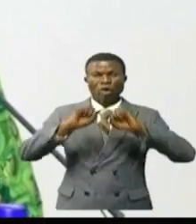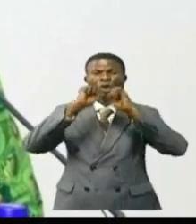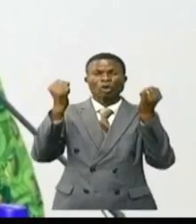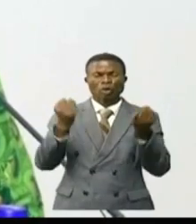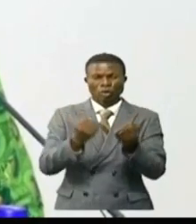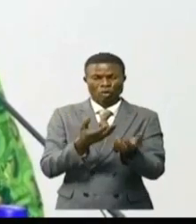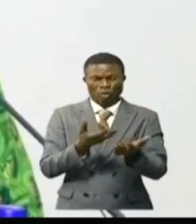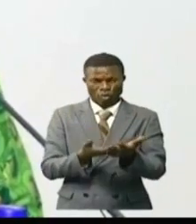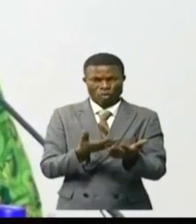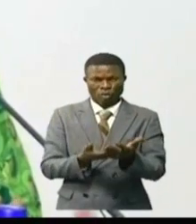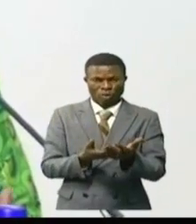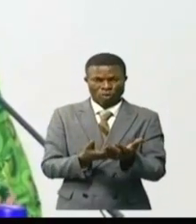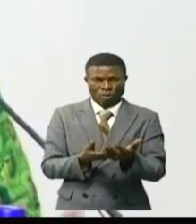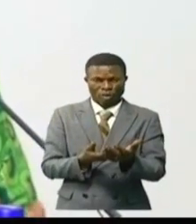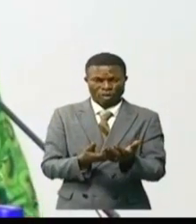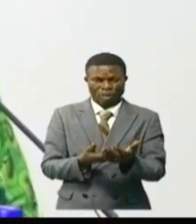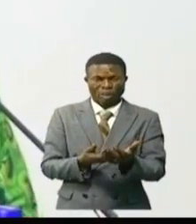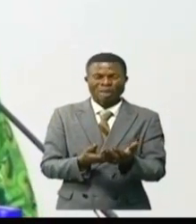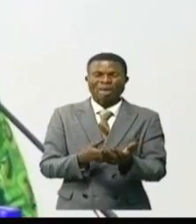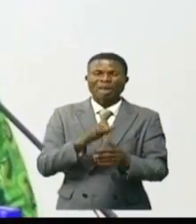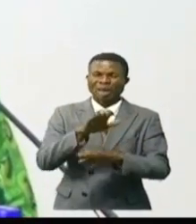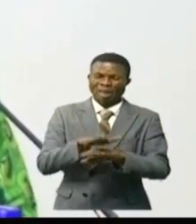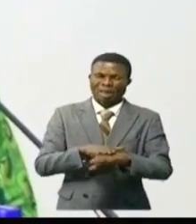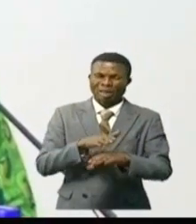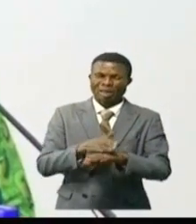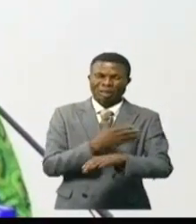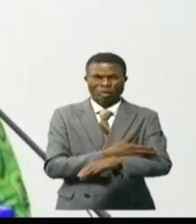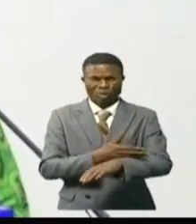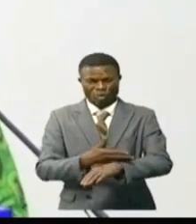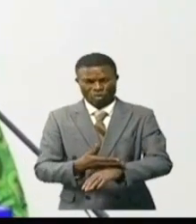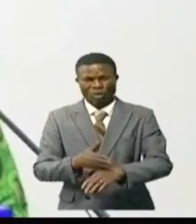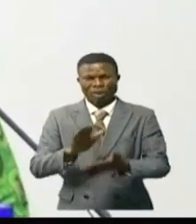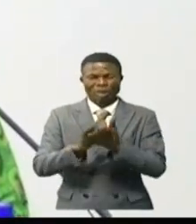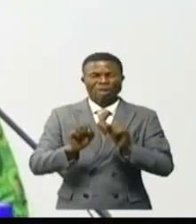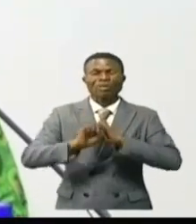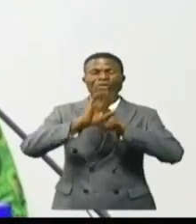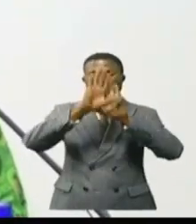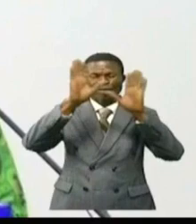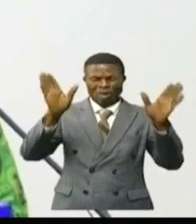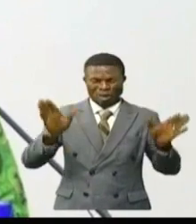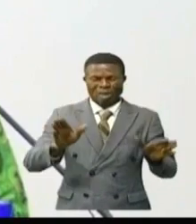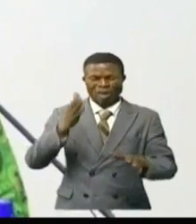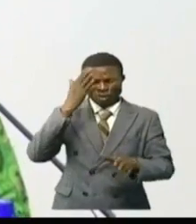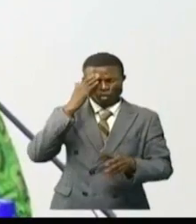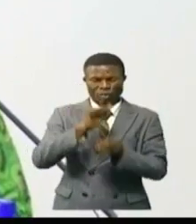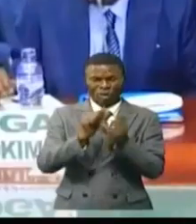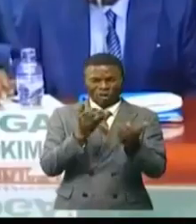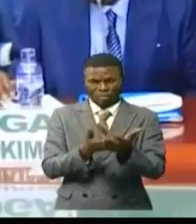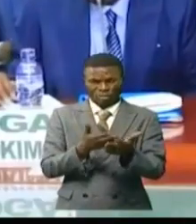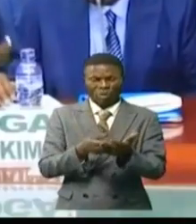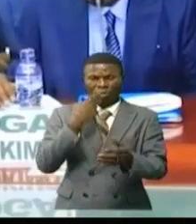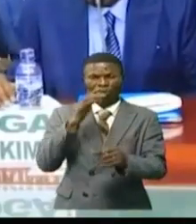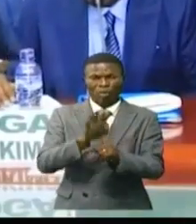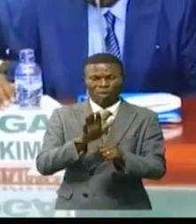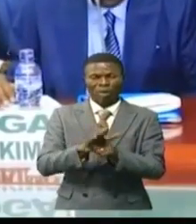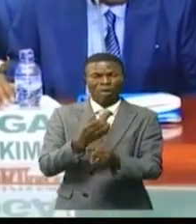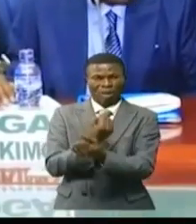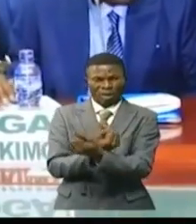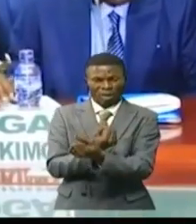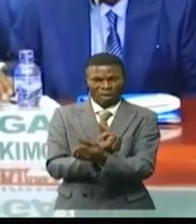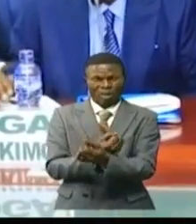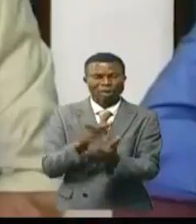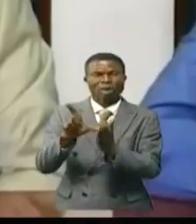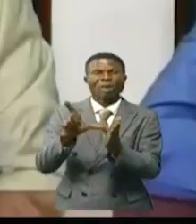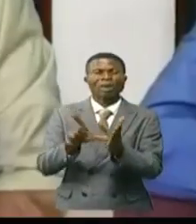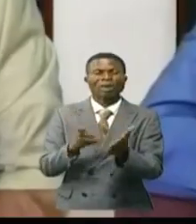à l'ombre, mais j'aimerais que ce qui manque soit éclairé. Le numéro 1 du portefeuille insiste sur le respect des normes et